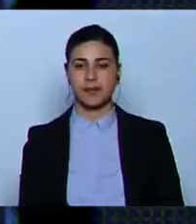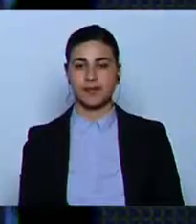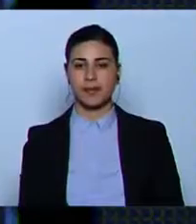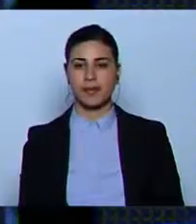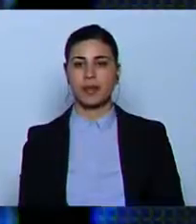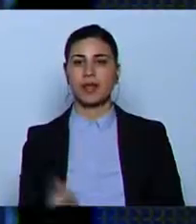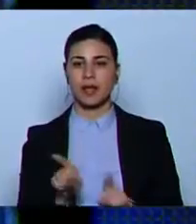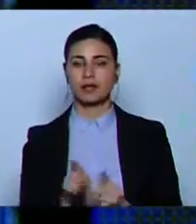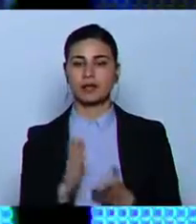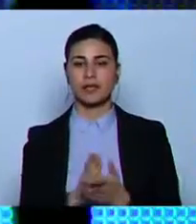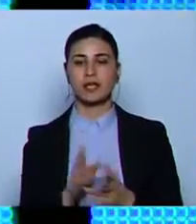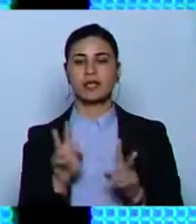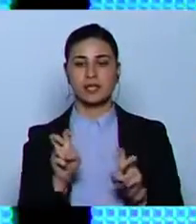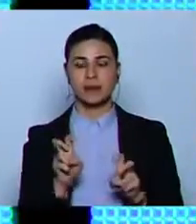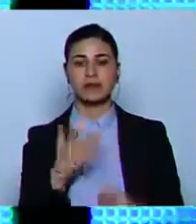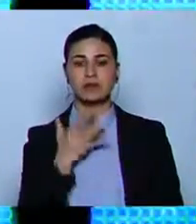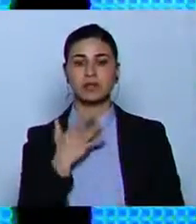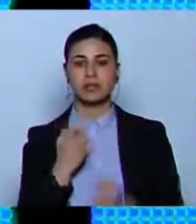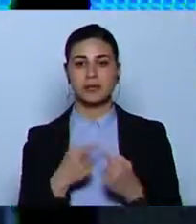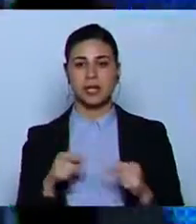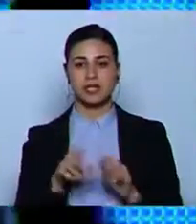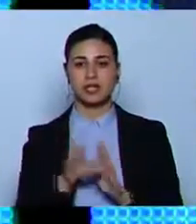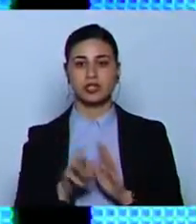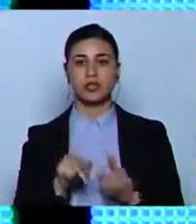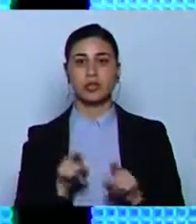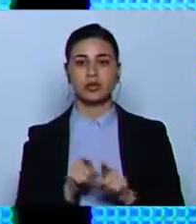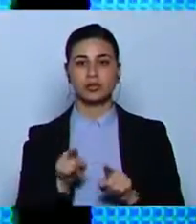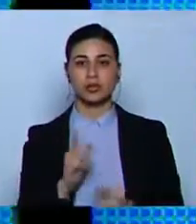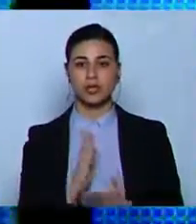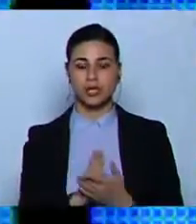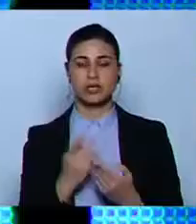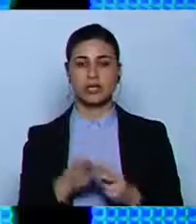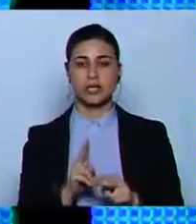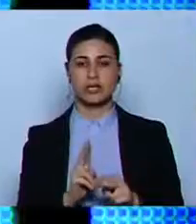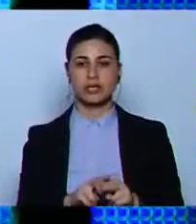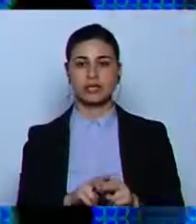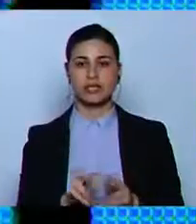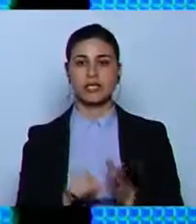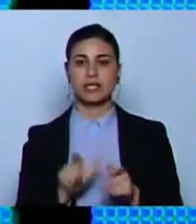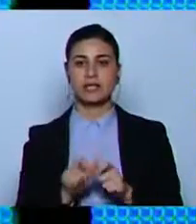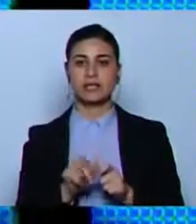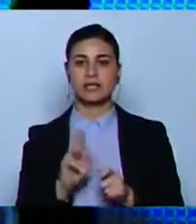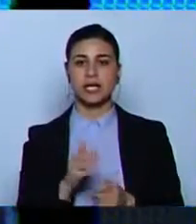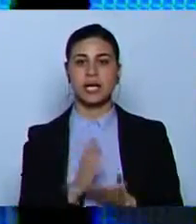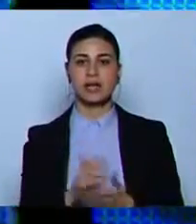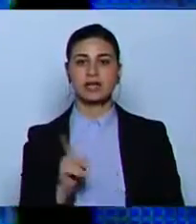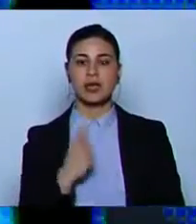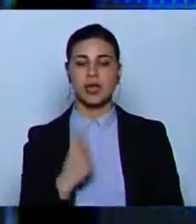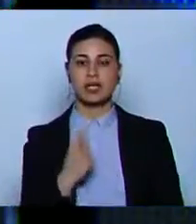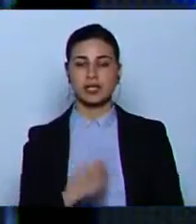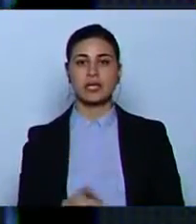არის თემის მუნიციპალიტეტშიც და იქაც არის ეს ინვესტიციები და ფაქტიურად არის ისე, რომ